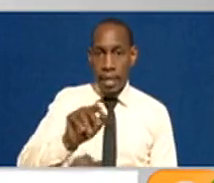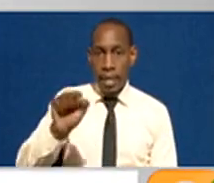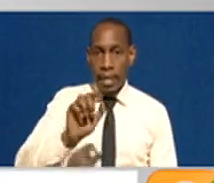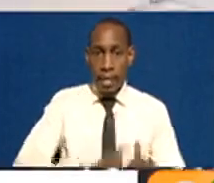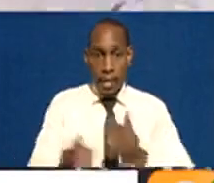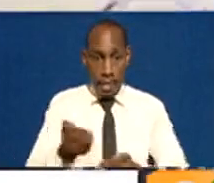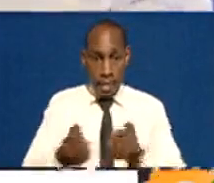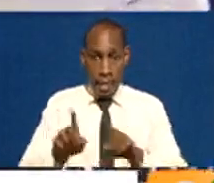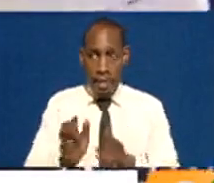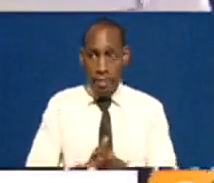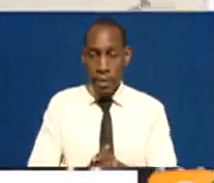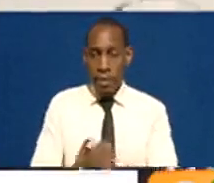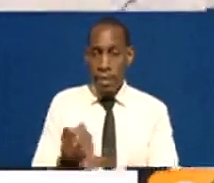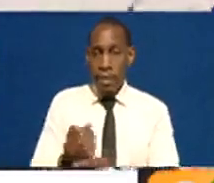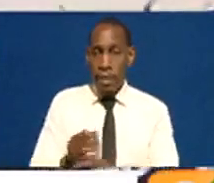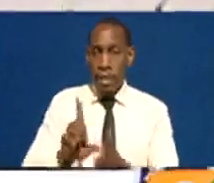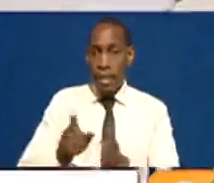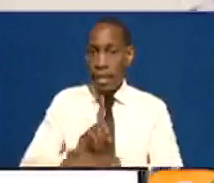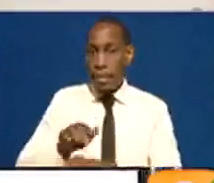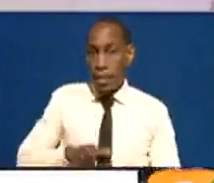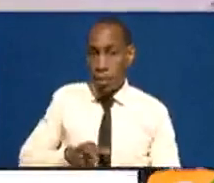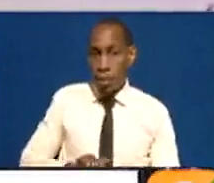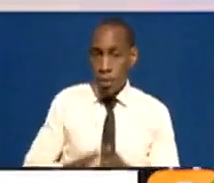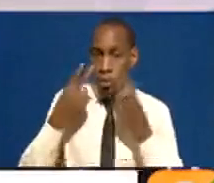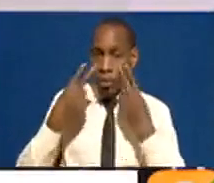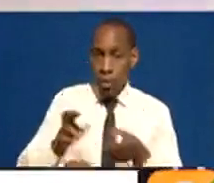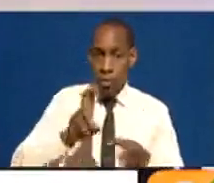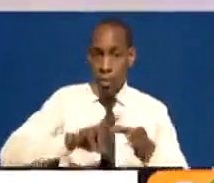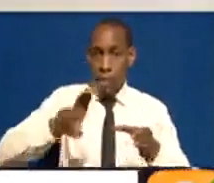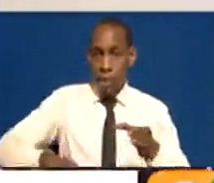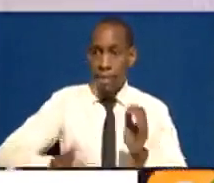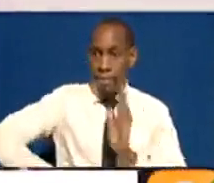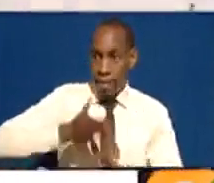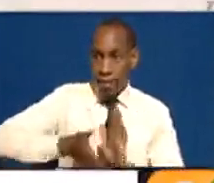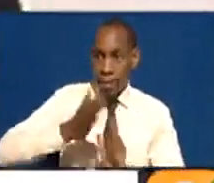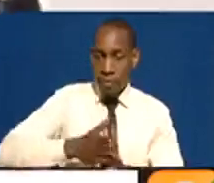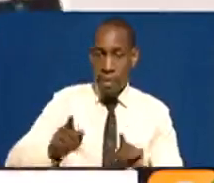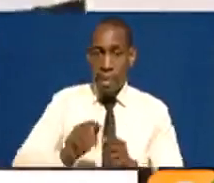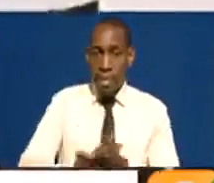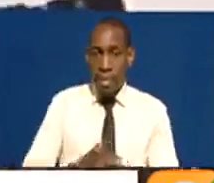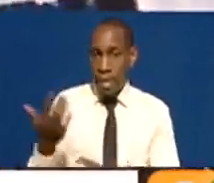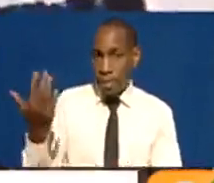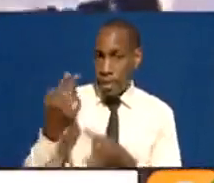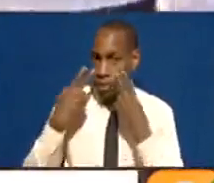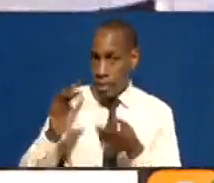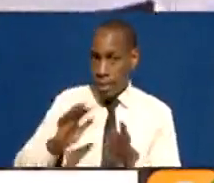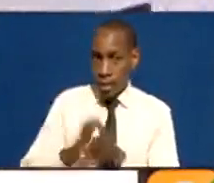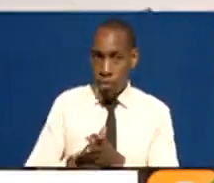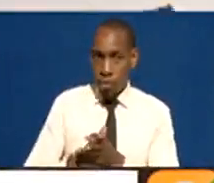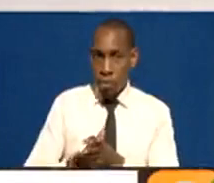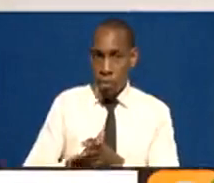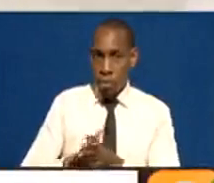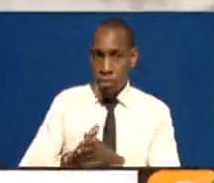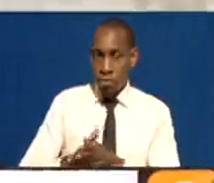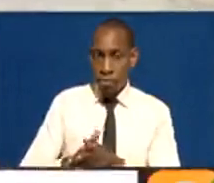gari hilo. Dakika chache baadaye Elizabeth anaonekana kushuka kwa haraka huku mkono ukionekana ukimdunga kwa